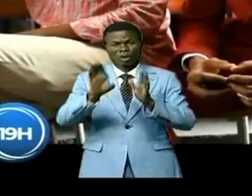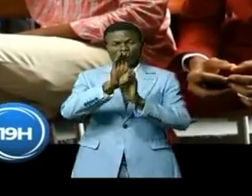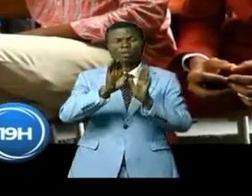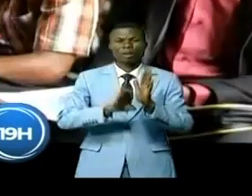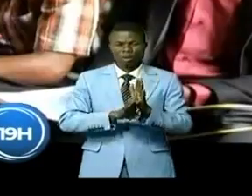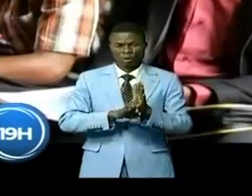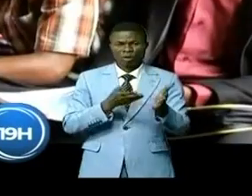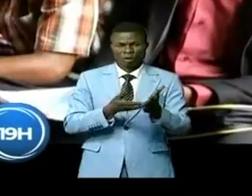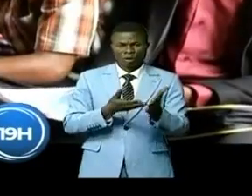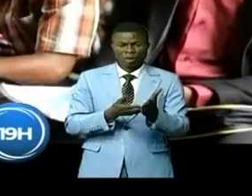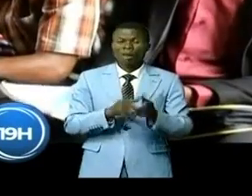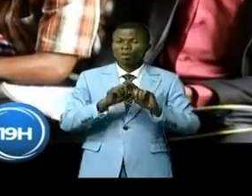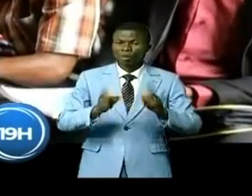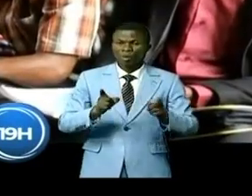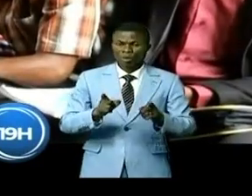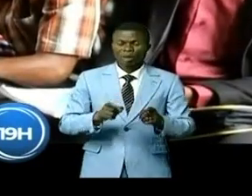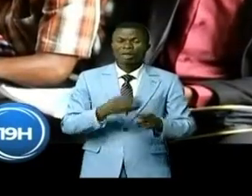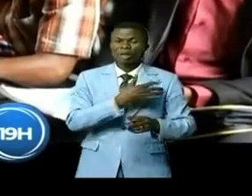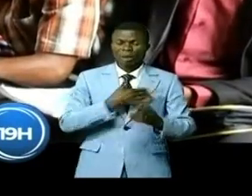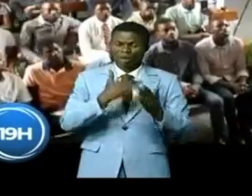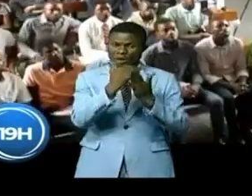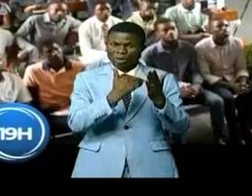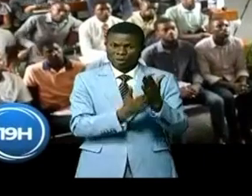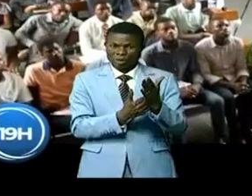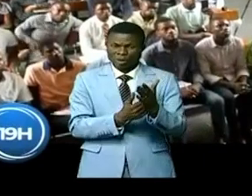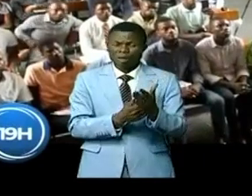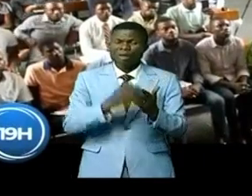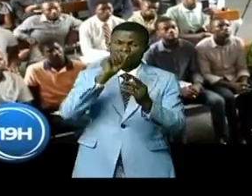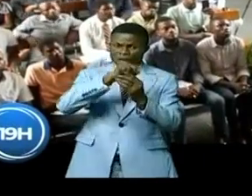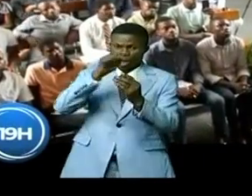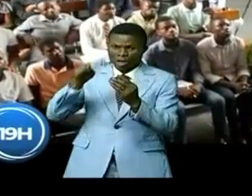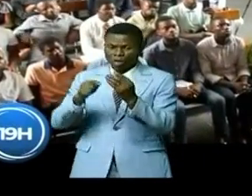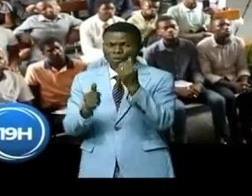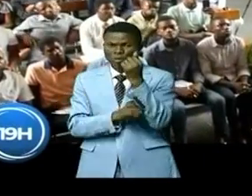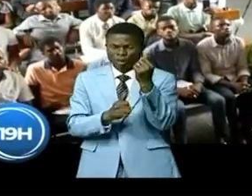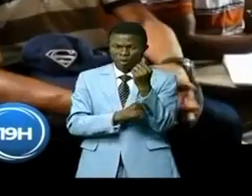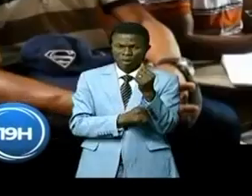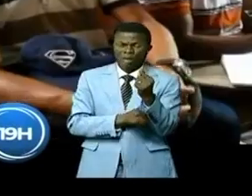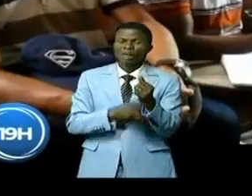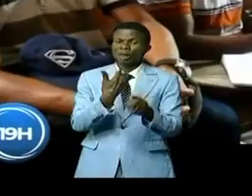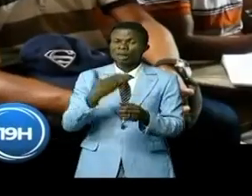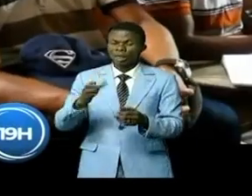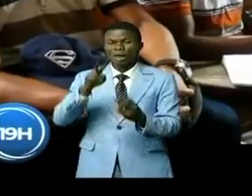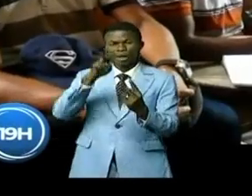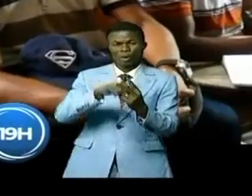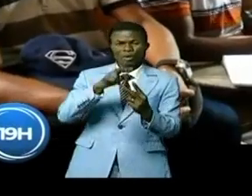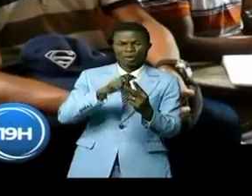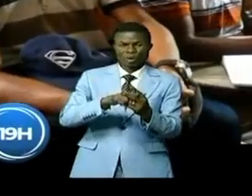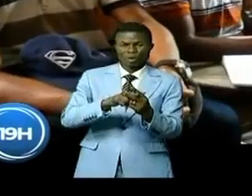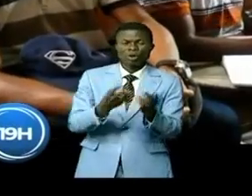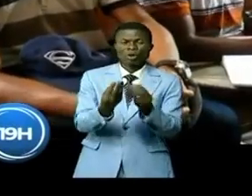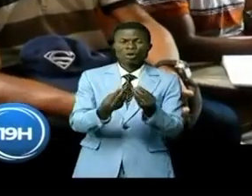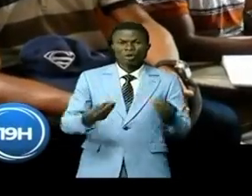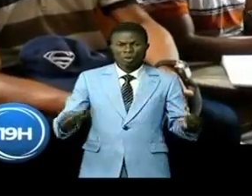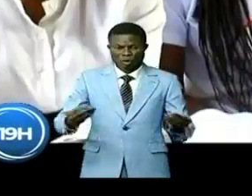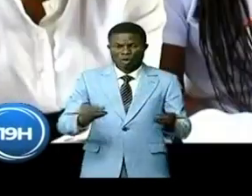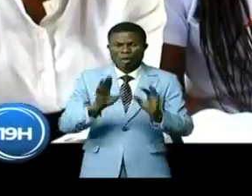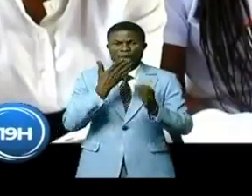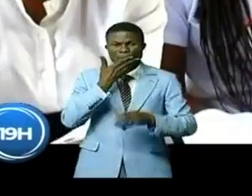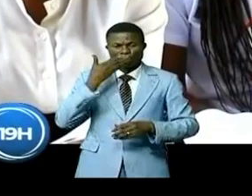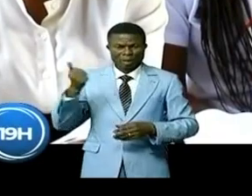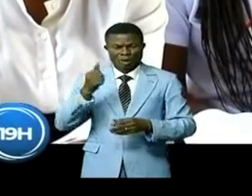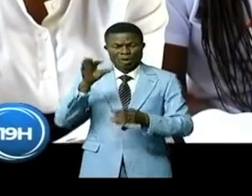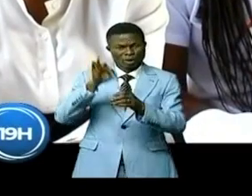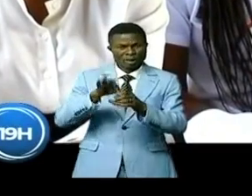Constitution. S'agissant de l'identification et du recensement, ces éléments offrent la garantie des résultats avérés des élections